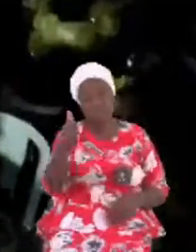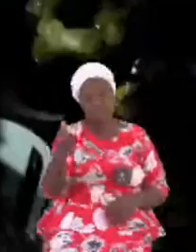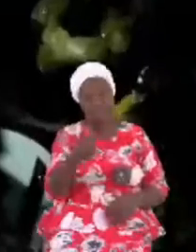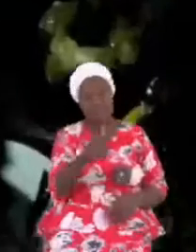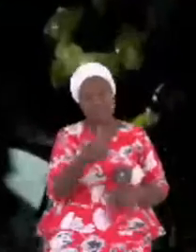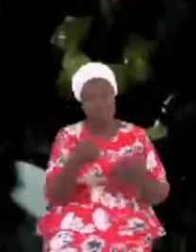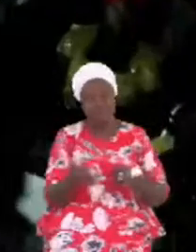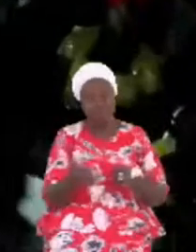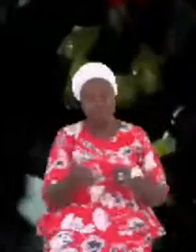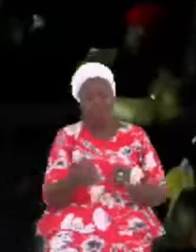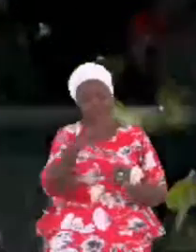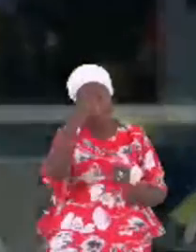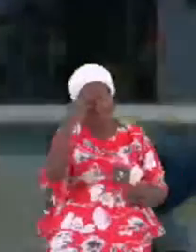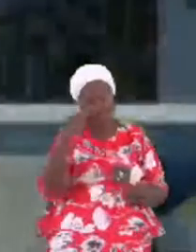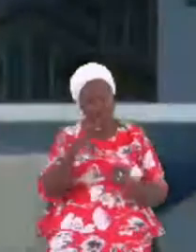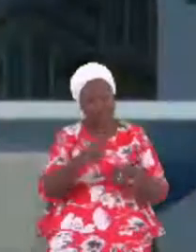les captifs.